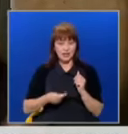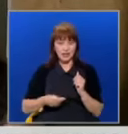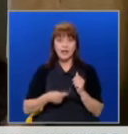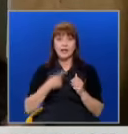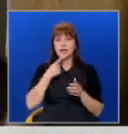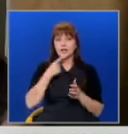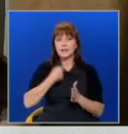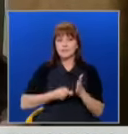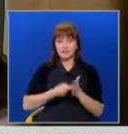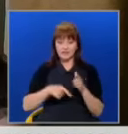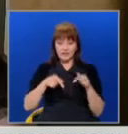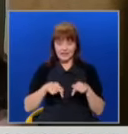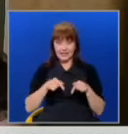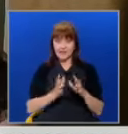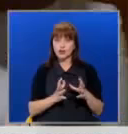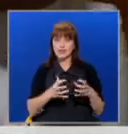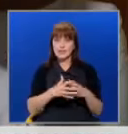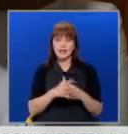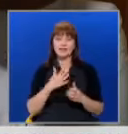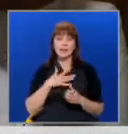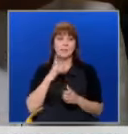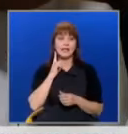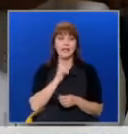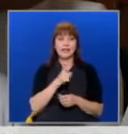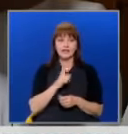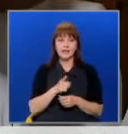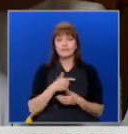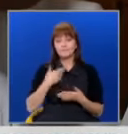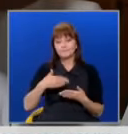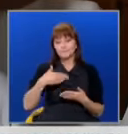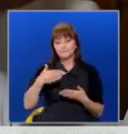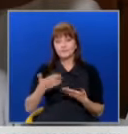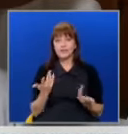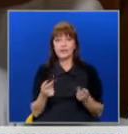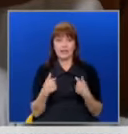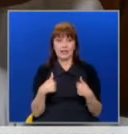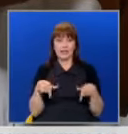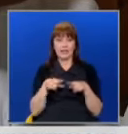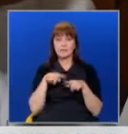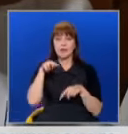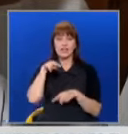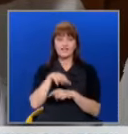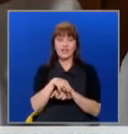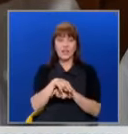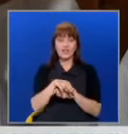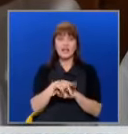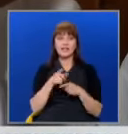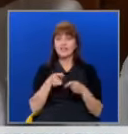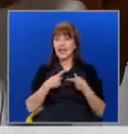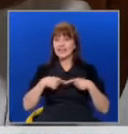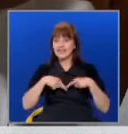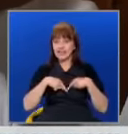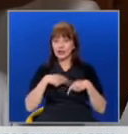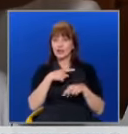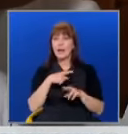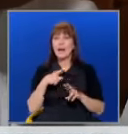от настоящия състав наложеното наказание. Считам, че за пореден път станахме свидетели на това, че подсъдимият